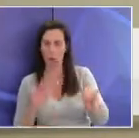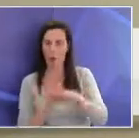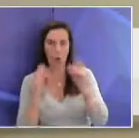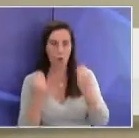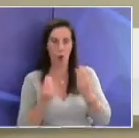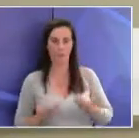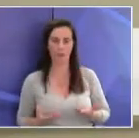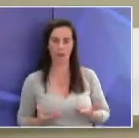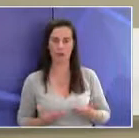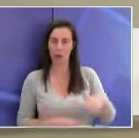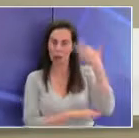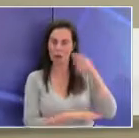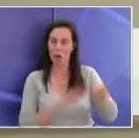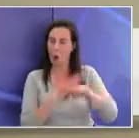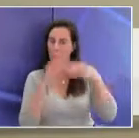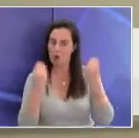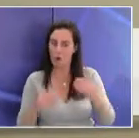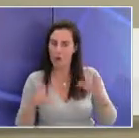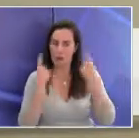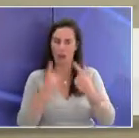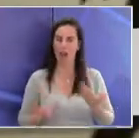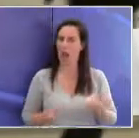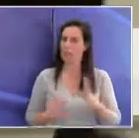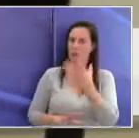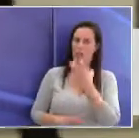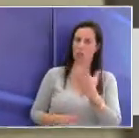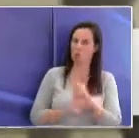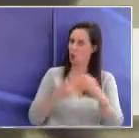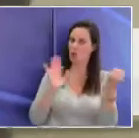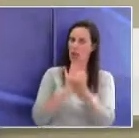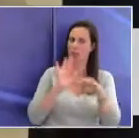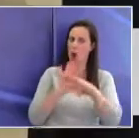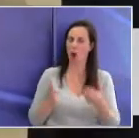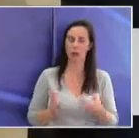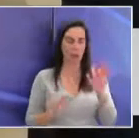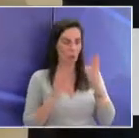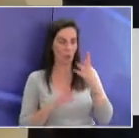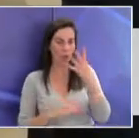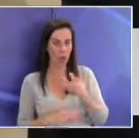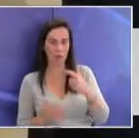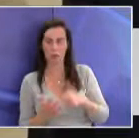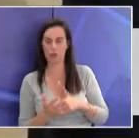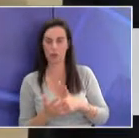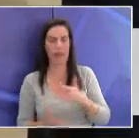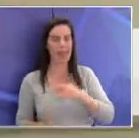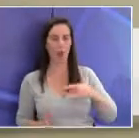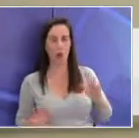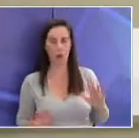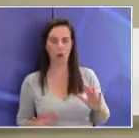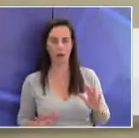טוב. למדינה, חוק טוב לחברה החרדית. אז זה מאוד מצער. מאוד מצער שבשביל, הייתי אומר, אגו